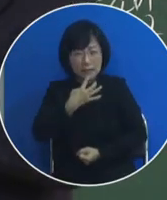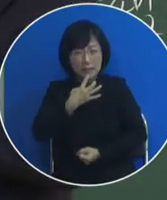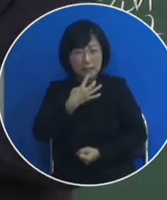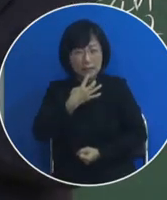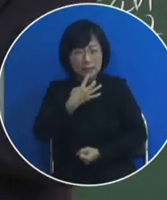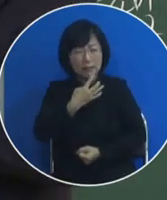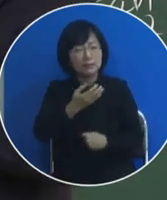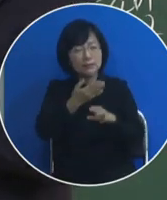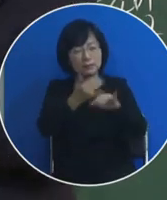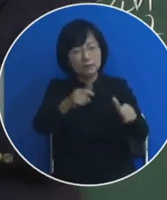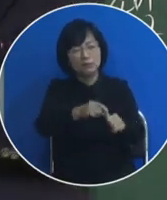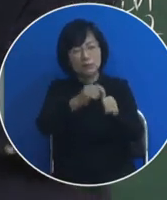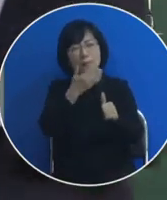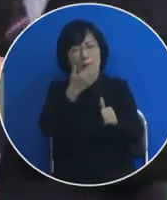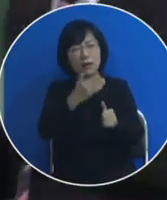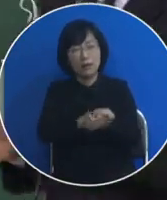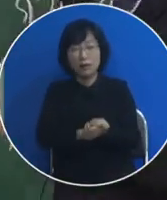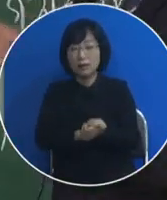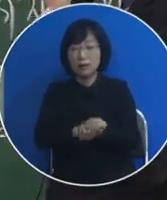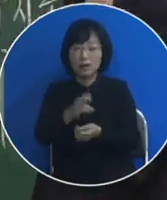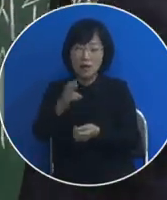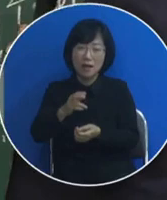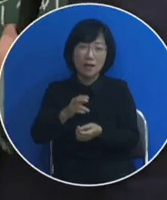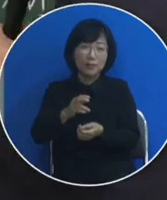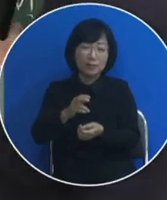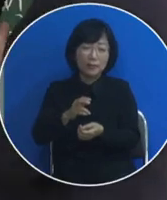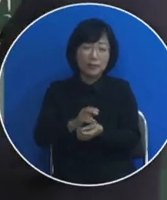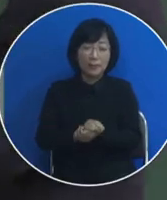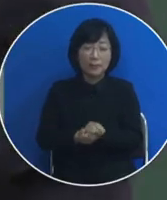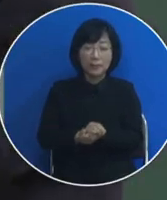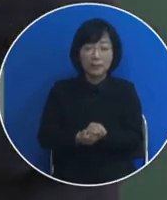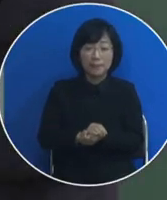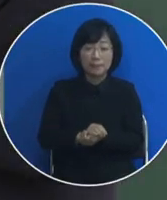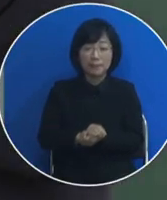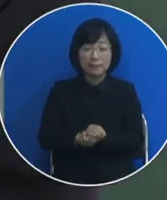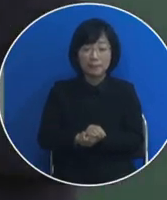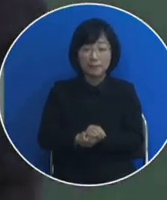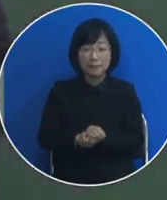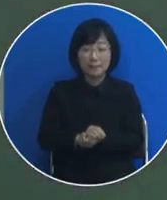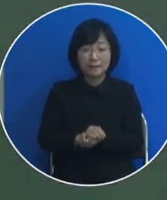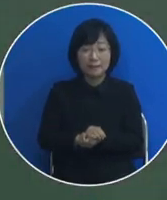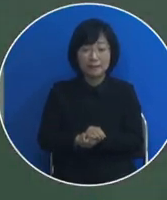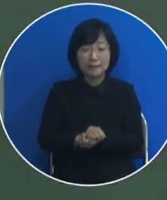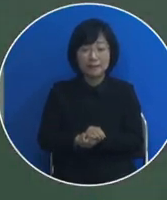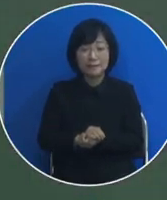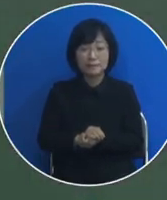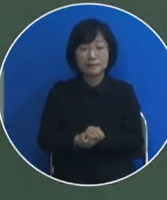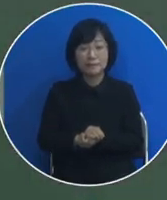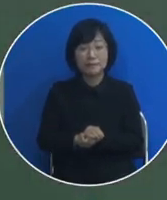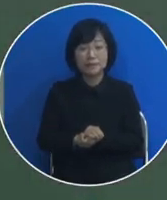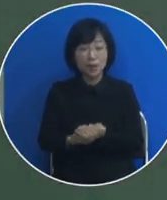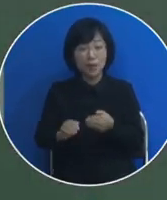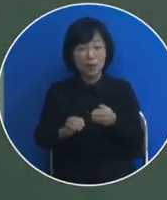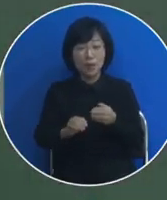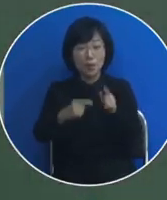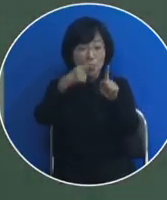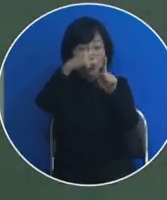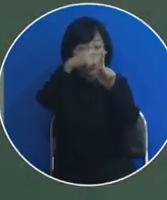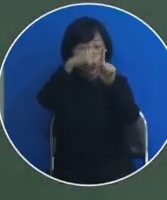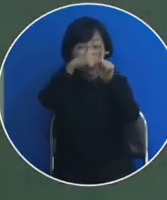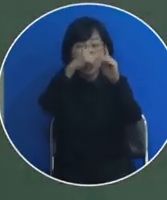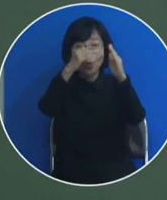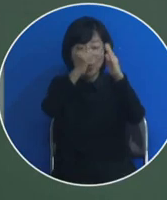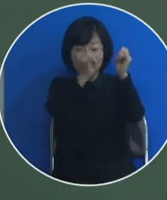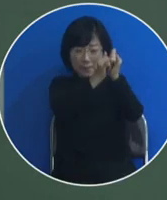so your business is different. 여러분 이때마다 성경 나 놓고도 교회사에 보면요. 한 몇